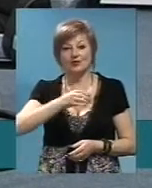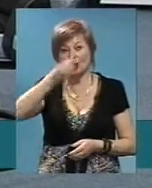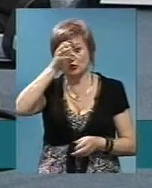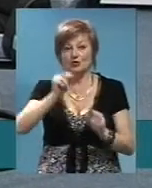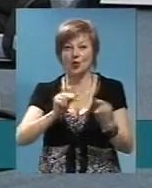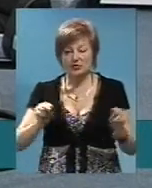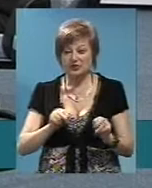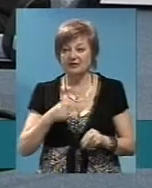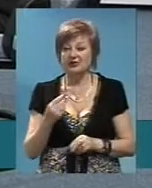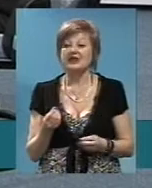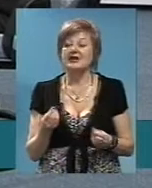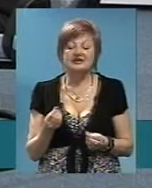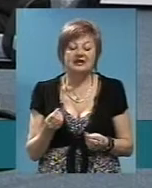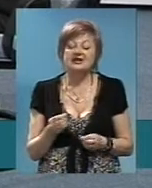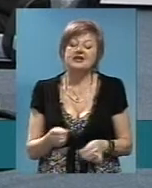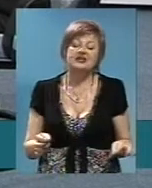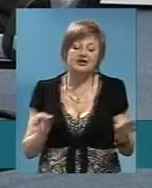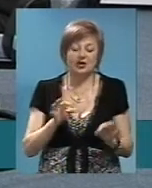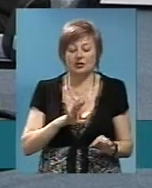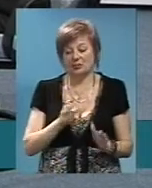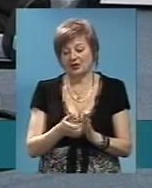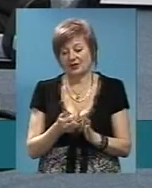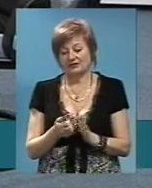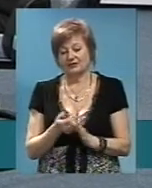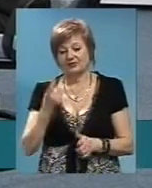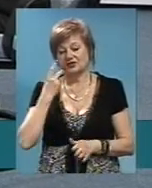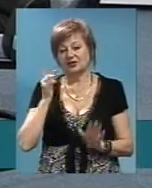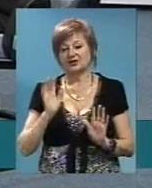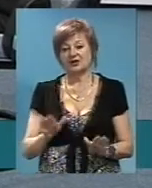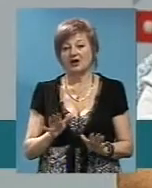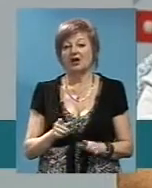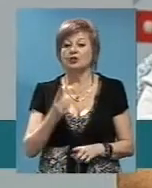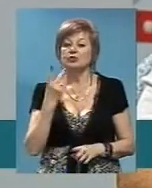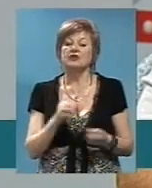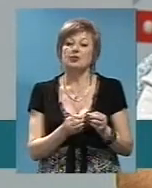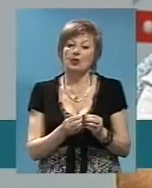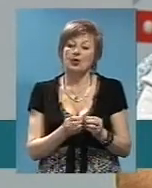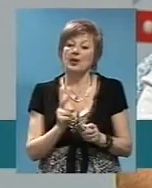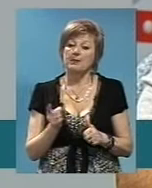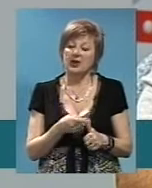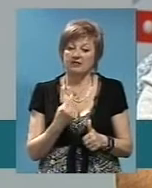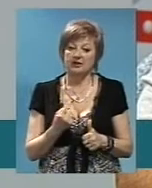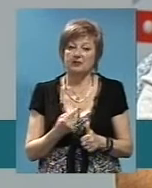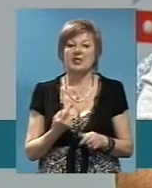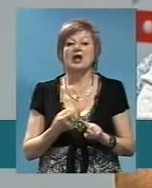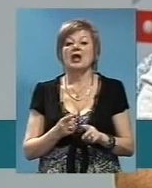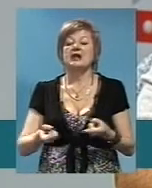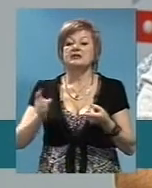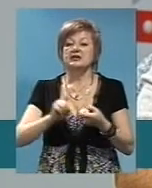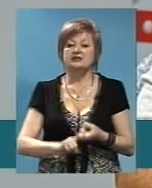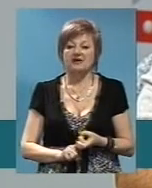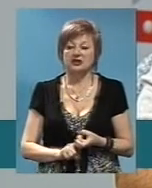сказати, коштів на утримання освіти ніколи не було достатньо. Ніколи не було достатньо. І тут є дві проблеми. Проблема перша – це пов'язана